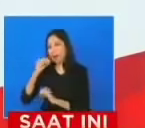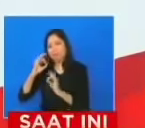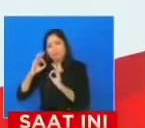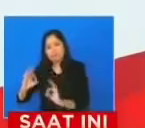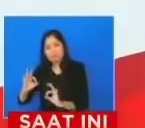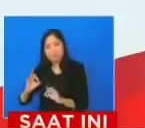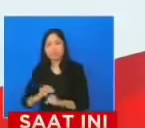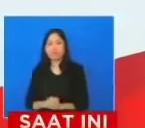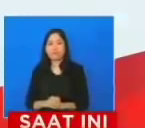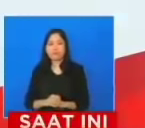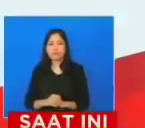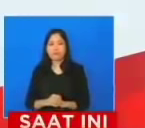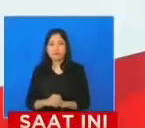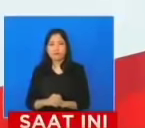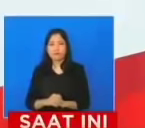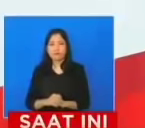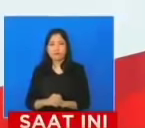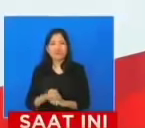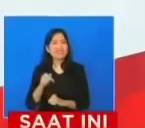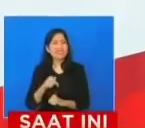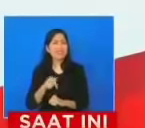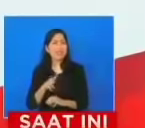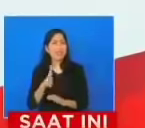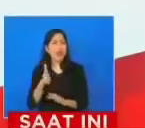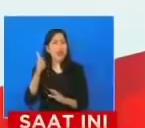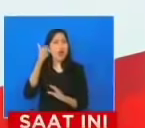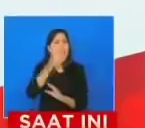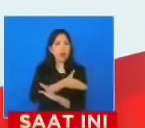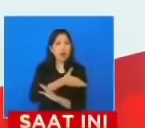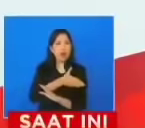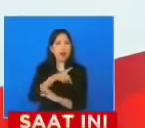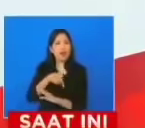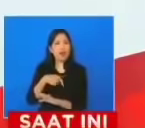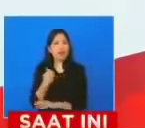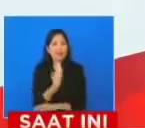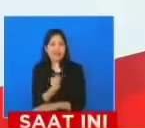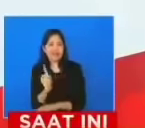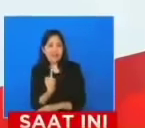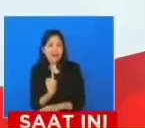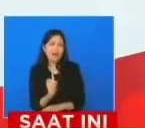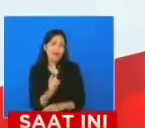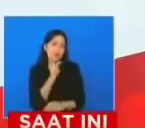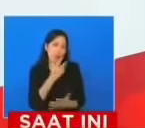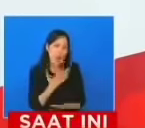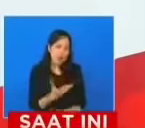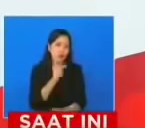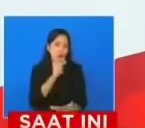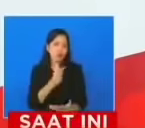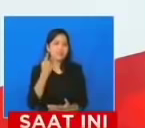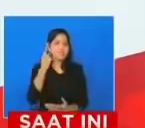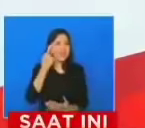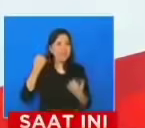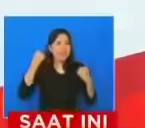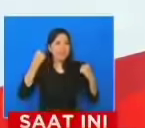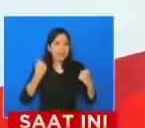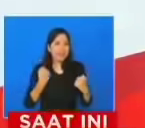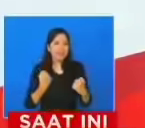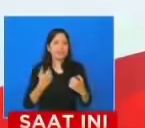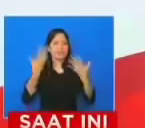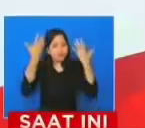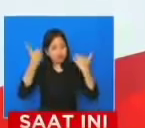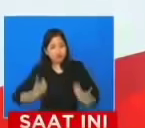baik. Ini menjadi awal bagi kita untuk bisa menjaga kesehatan